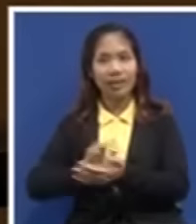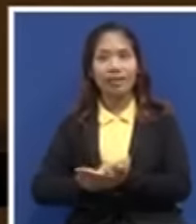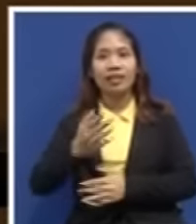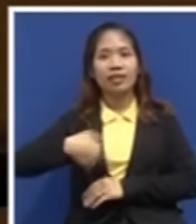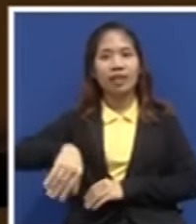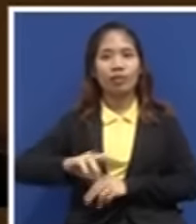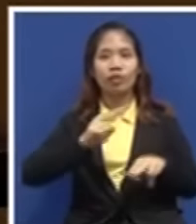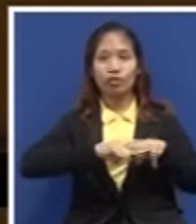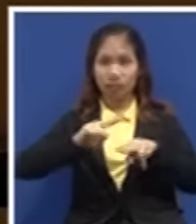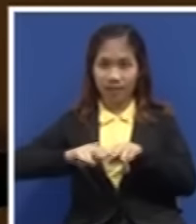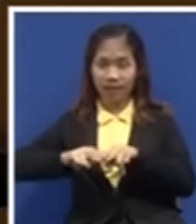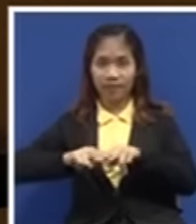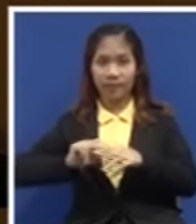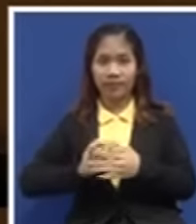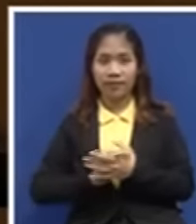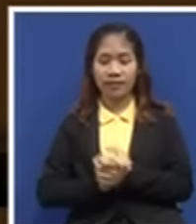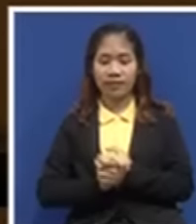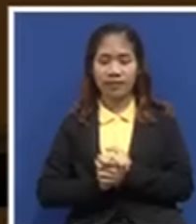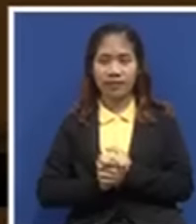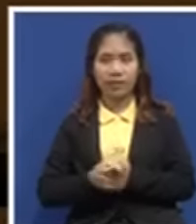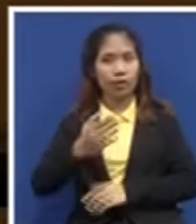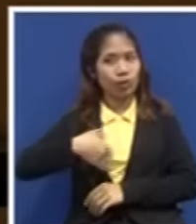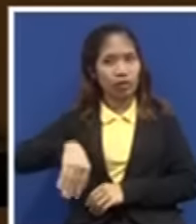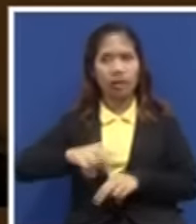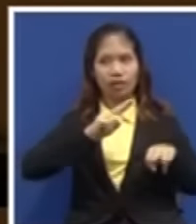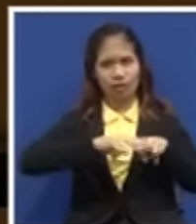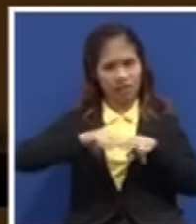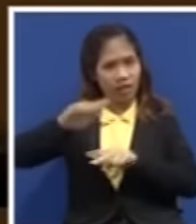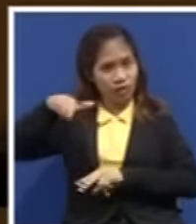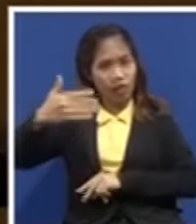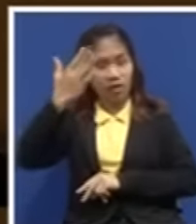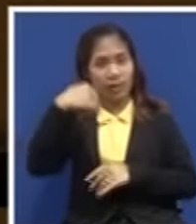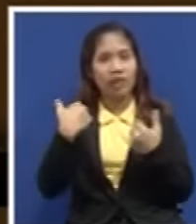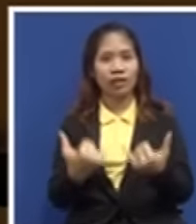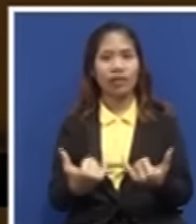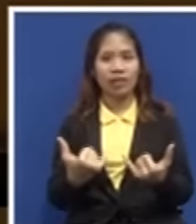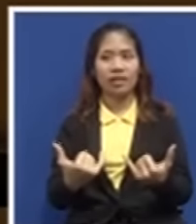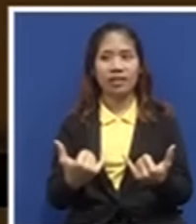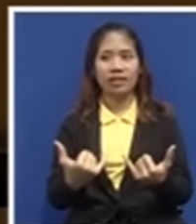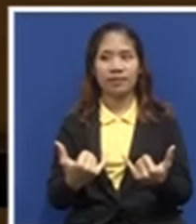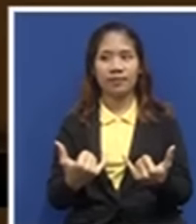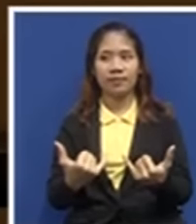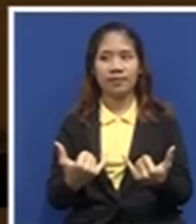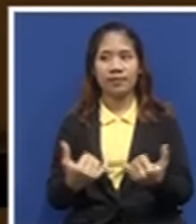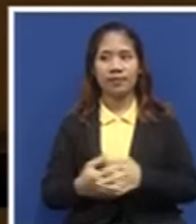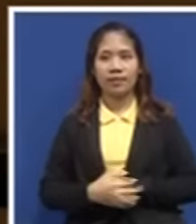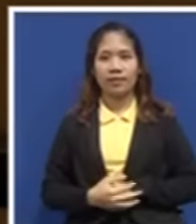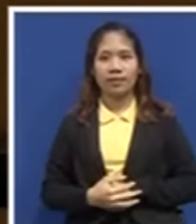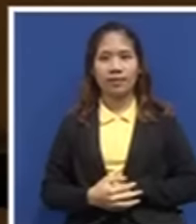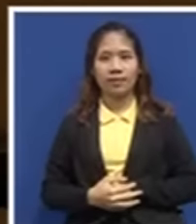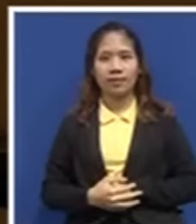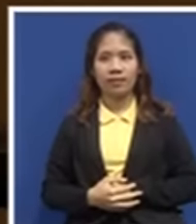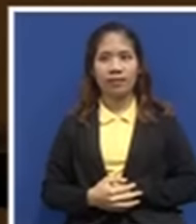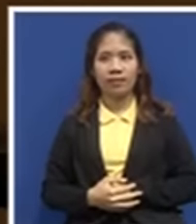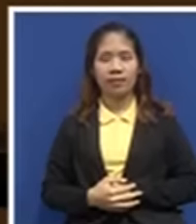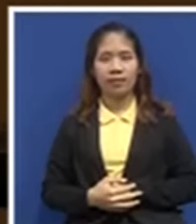านกําลังนั่ง ประชุมอยู่ครับ ทุกท่านกำลังนั่งนะครับเพราะตอนนี้เป็นการ เมื่อท่านประธานวินิจฉัยแล้วว่าให้